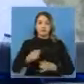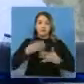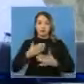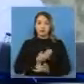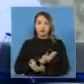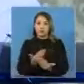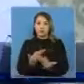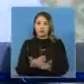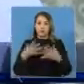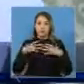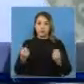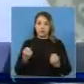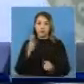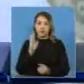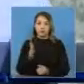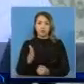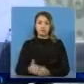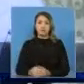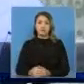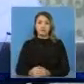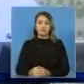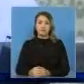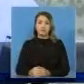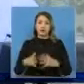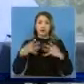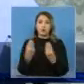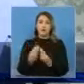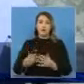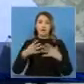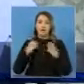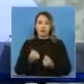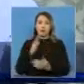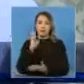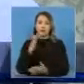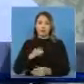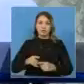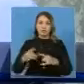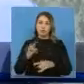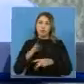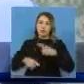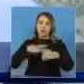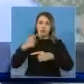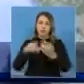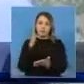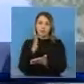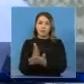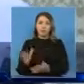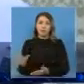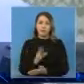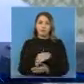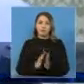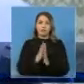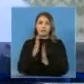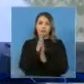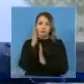құтты болсын, деніңіз сау болсын. Амин. Отбасыңыз аман болсын, немерелеріңіз бар, шөберелеріңіз бар, шөп-шөптеріңіз бар,